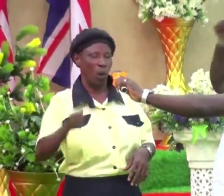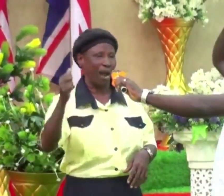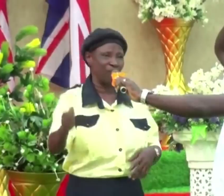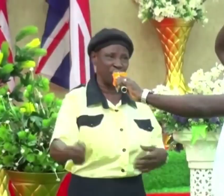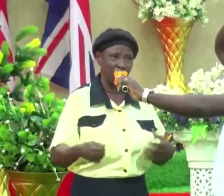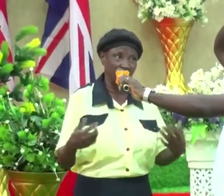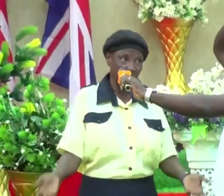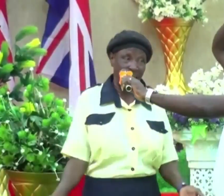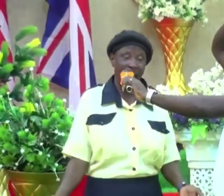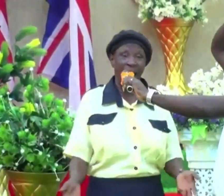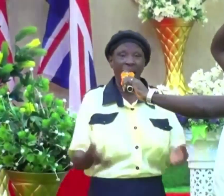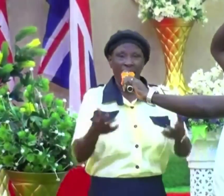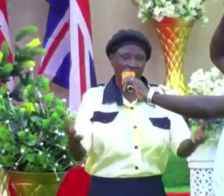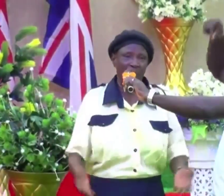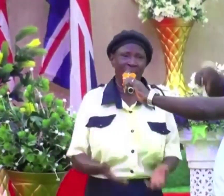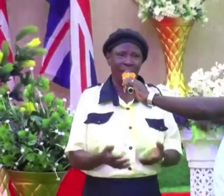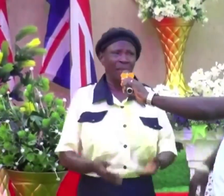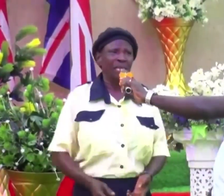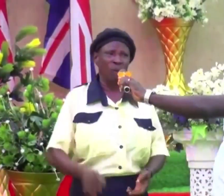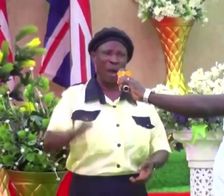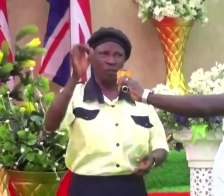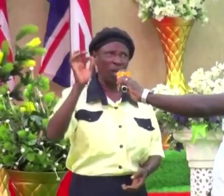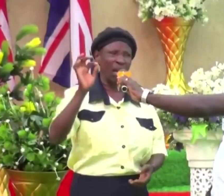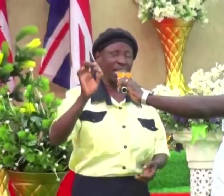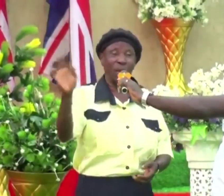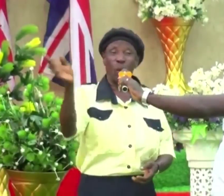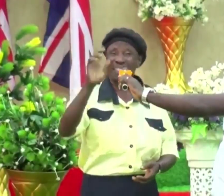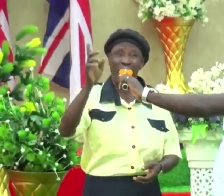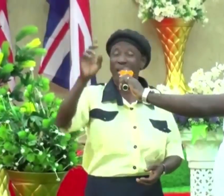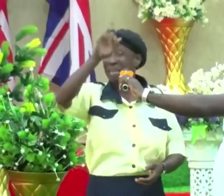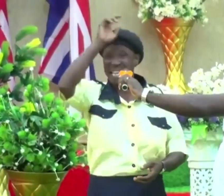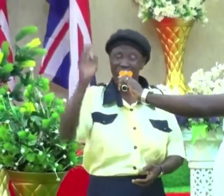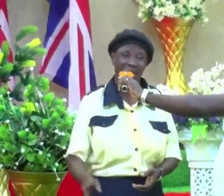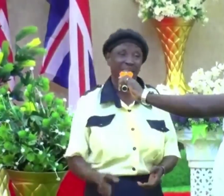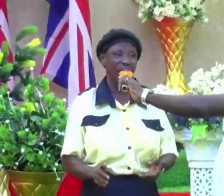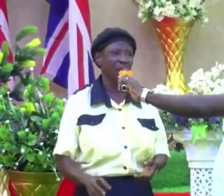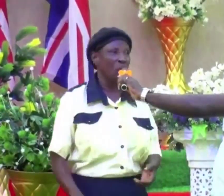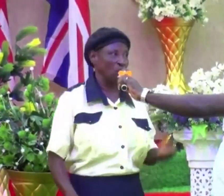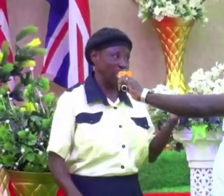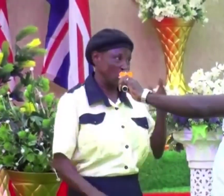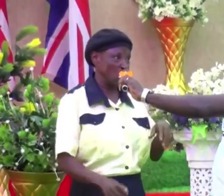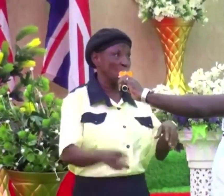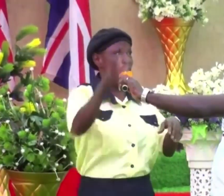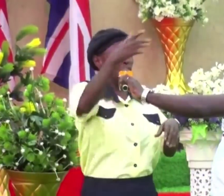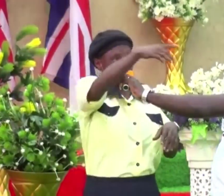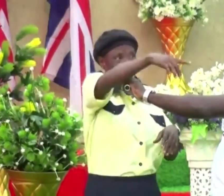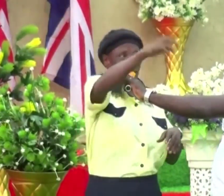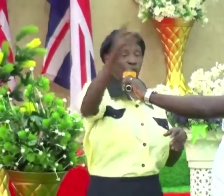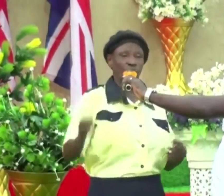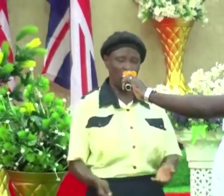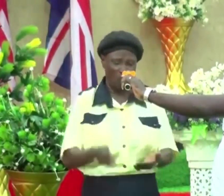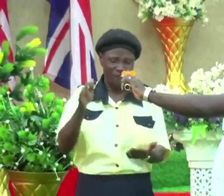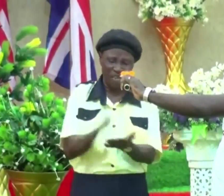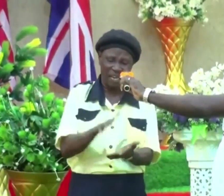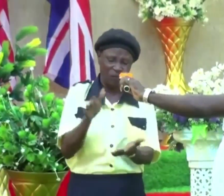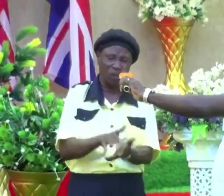jù lọ́wọ́ wa ká fi ra ìgbà padà. Níwájú Ọlọ́run àtẹ̀yìn 1000 mi ní mi ń lé ó ṣojú bàbá tó